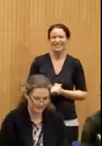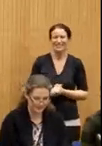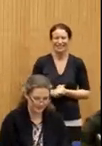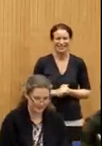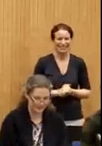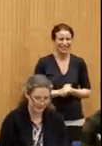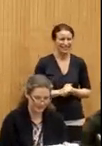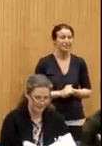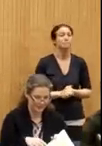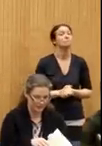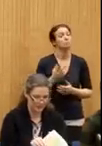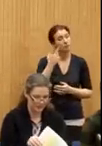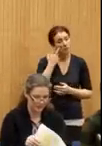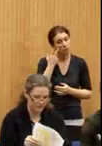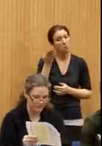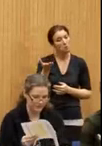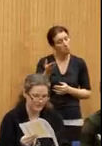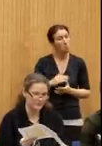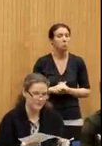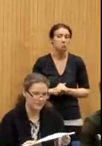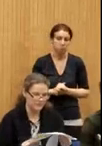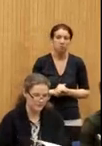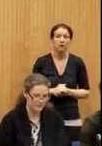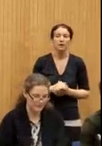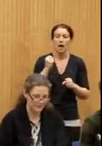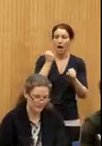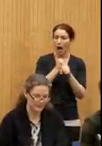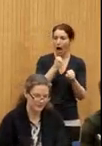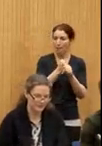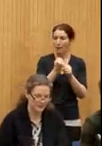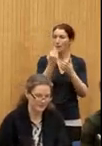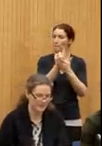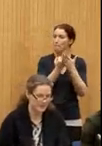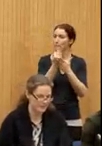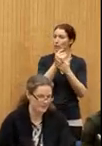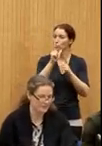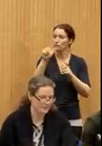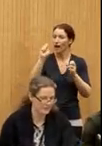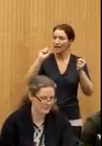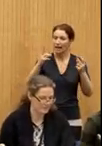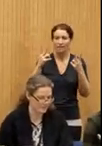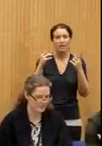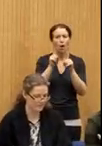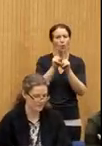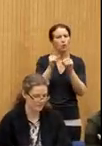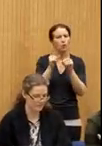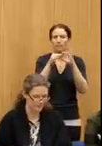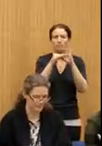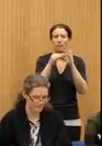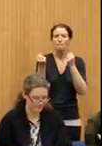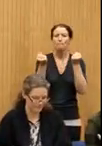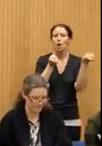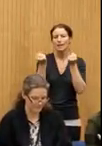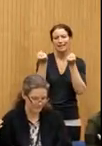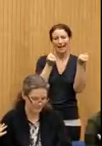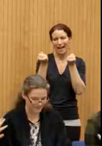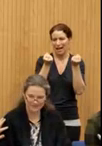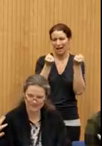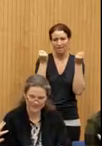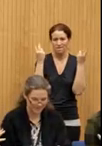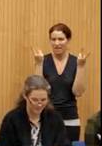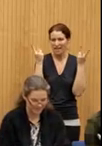Mit dem, glaube ich, deutlich wurde, dass die Arbeit einer Bildungsfachkraft auch immer sehr politisch ist und sich Bildungsfachkräfte